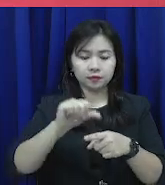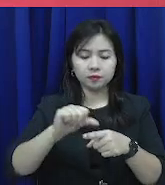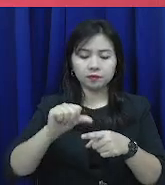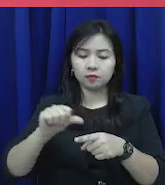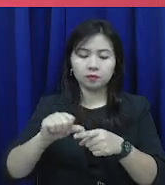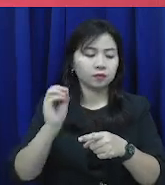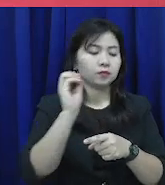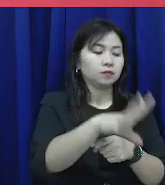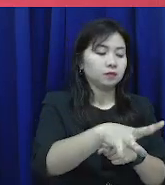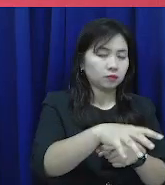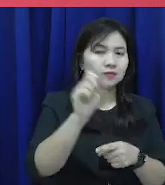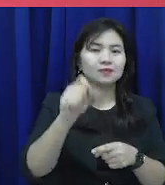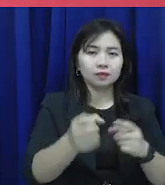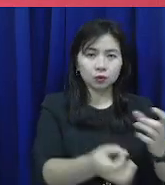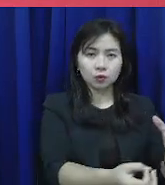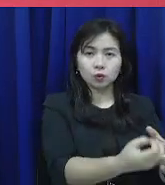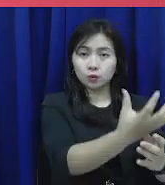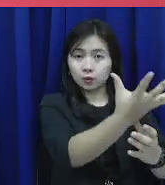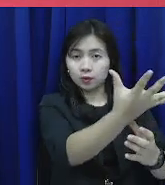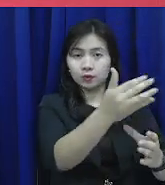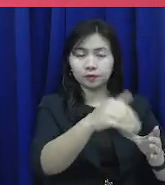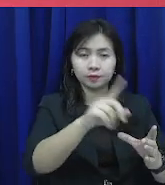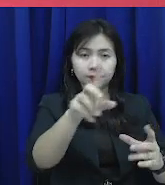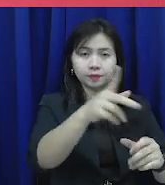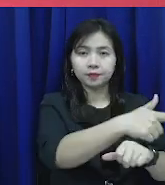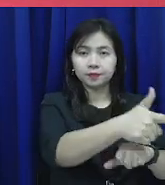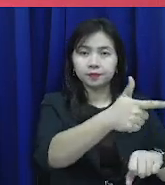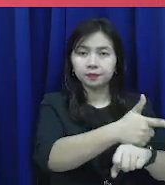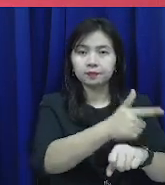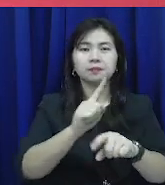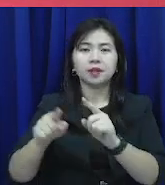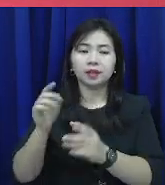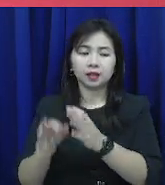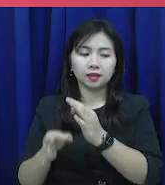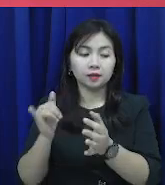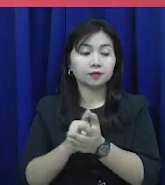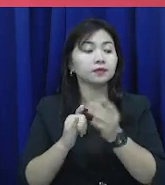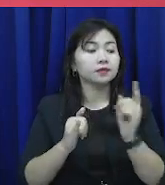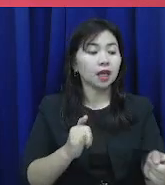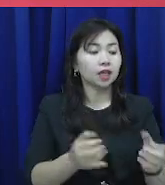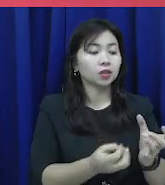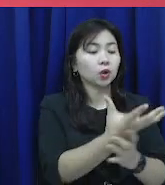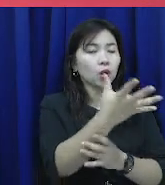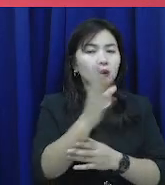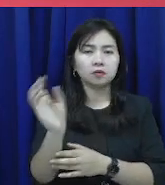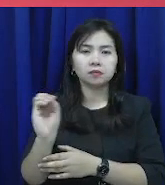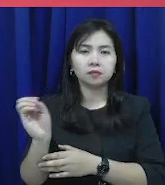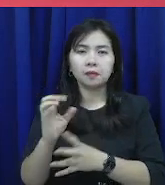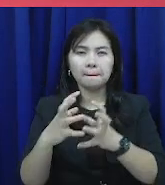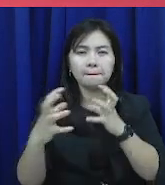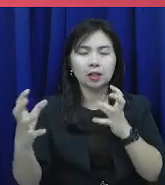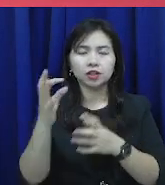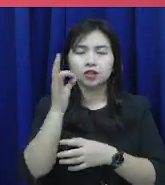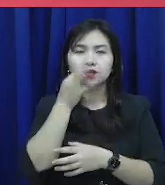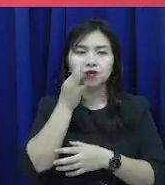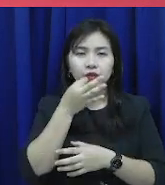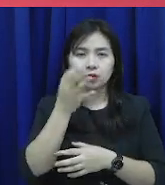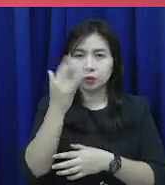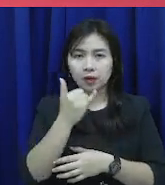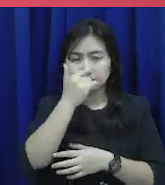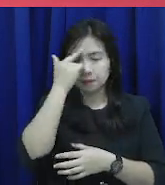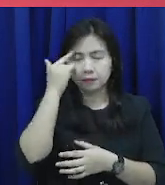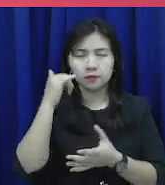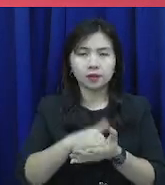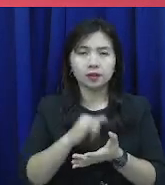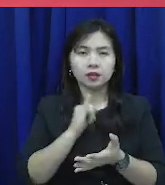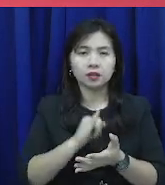naman ang problema nga lang is that na na pagka ito ay nag-grow hindi makapag bring forth ng much fruit It's because it has